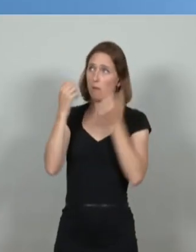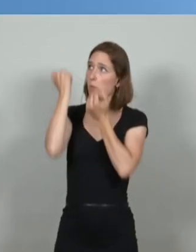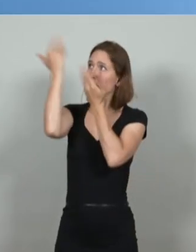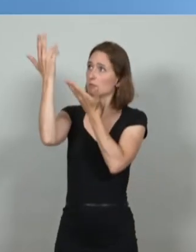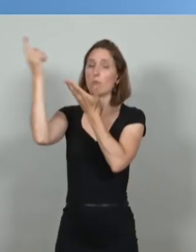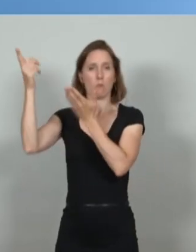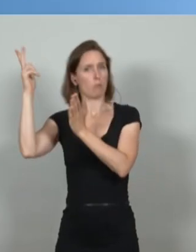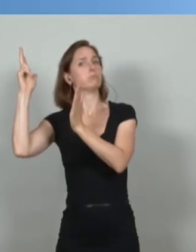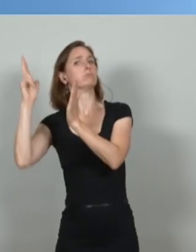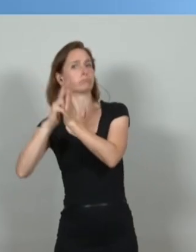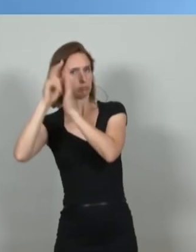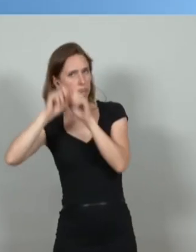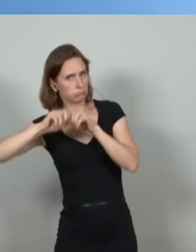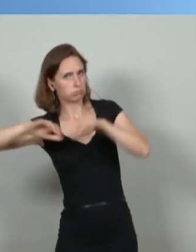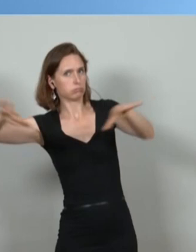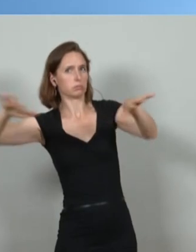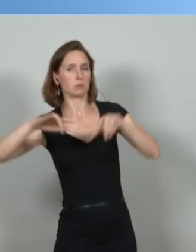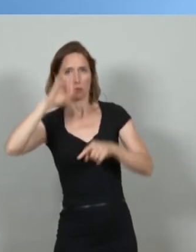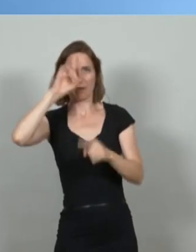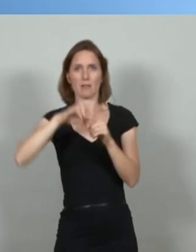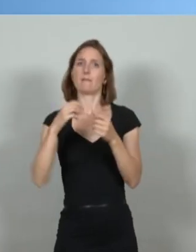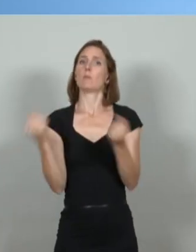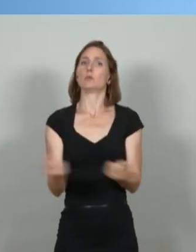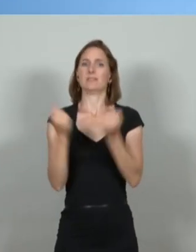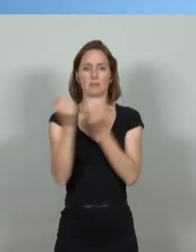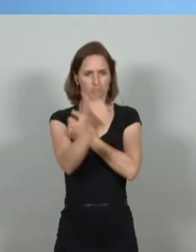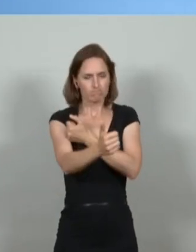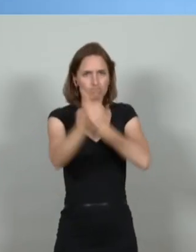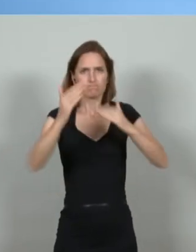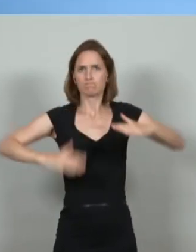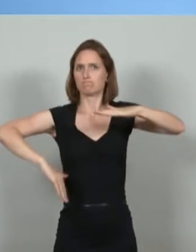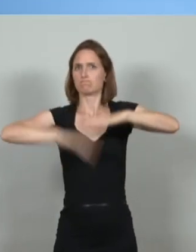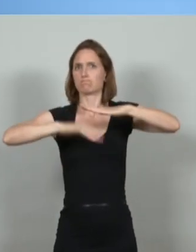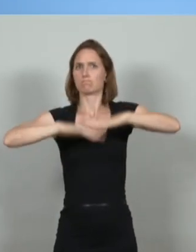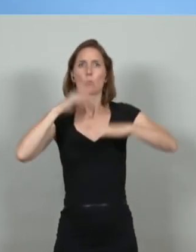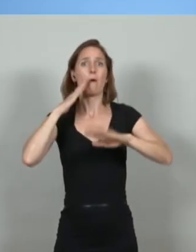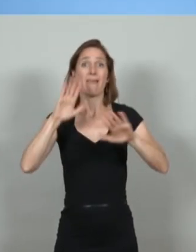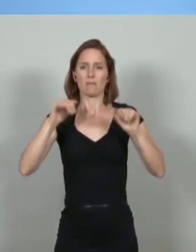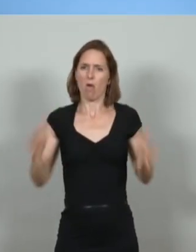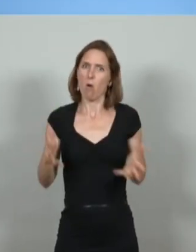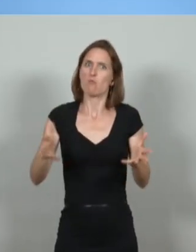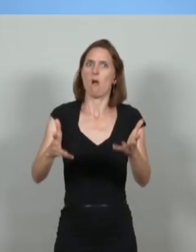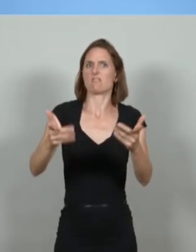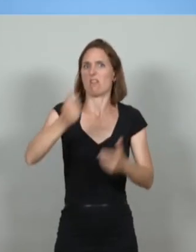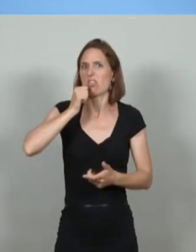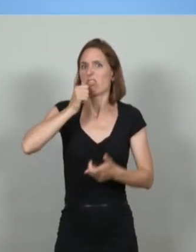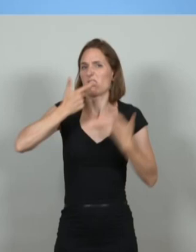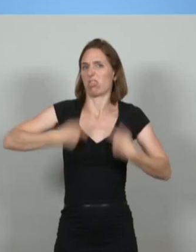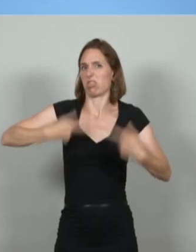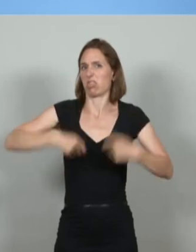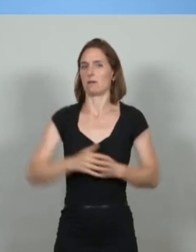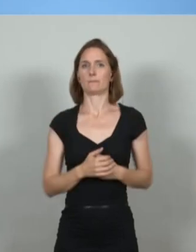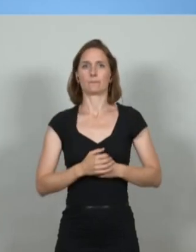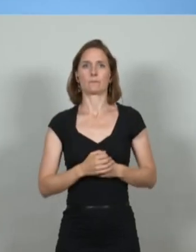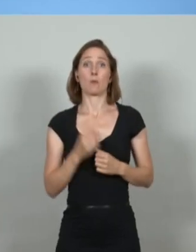exhumer la réguler pardon la publicité afin de réduire les incitations à la surconsommation au-delà de ce vœu je profite de cette